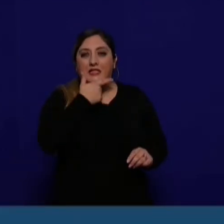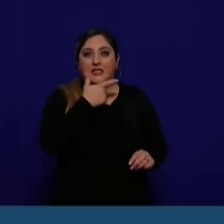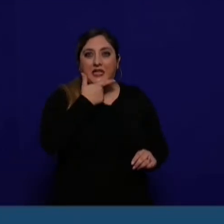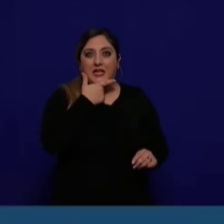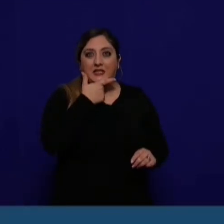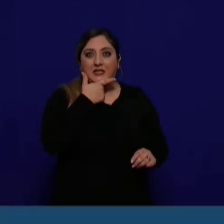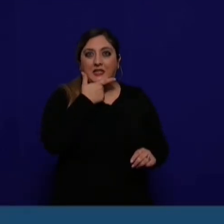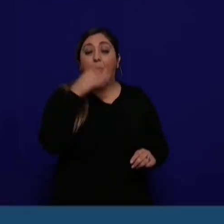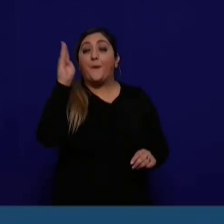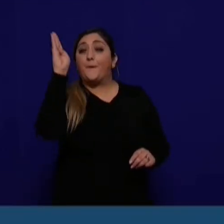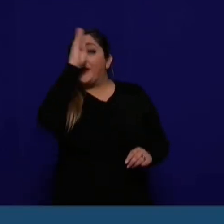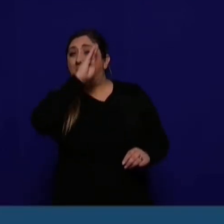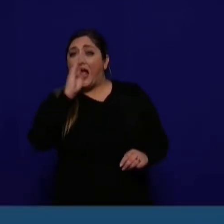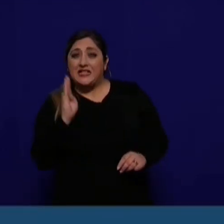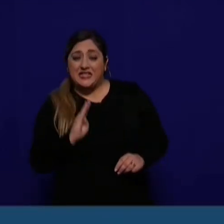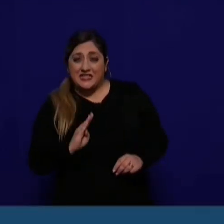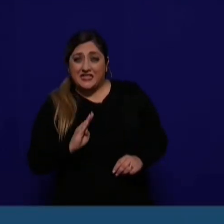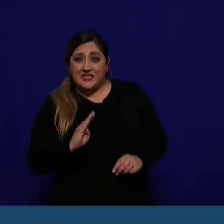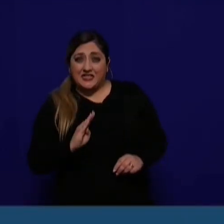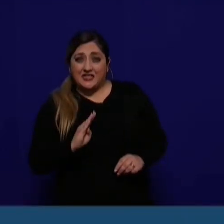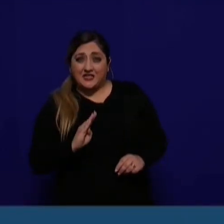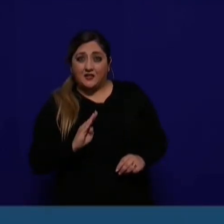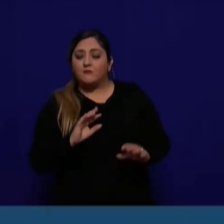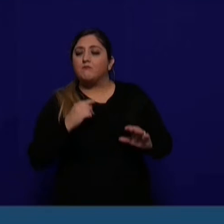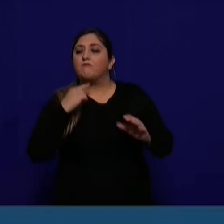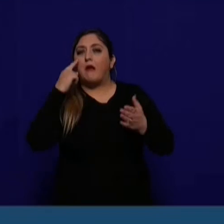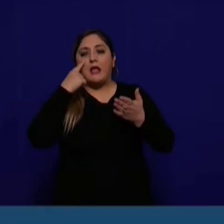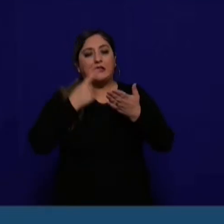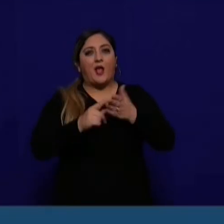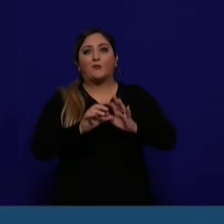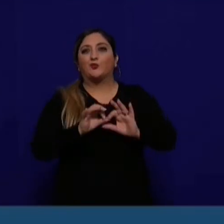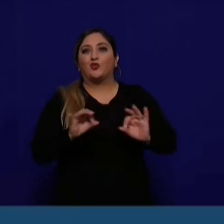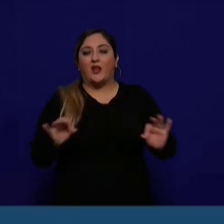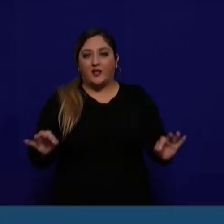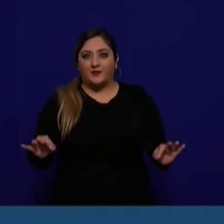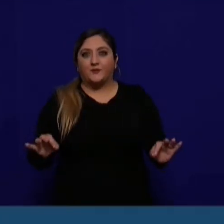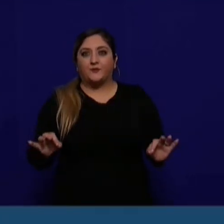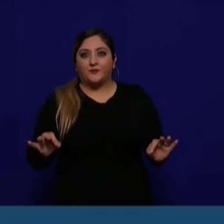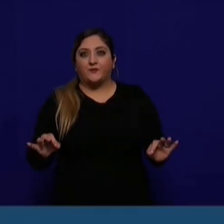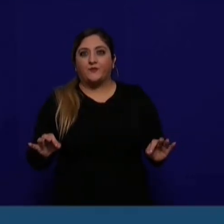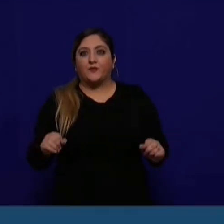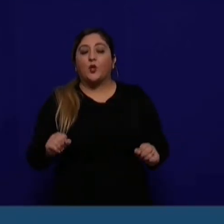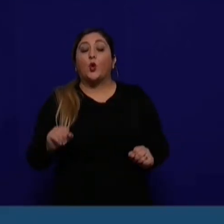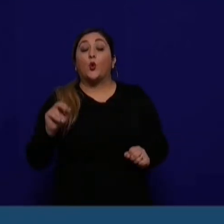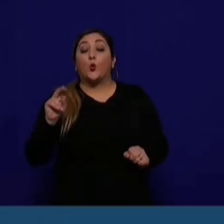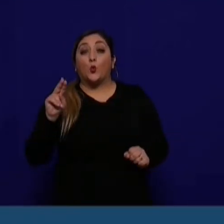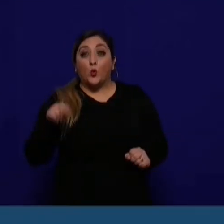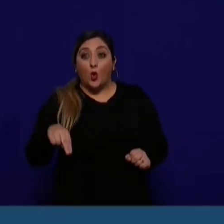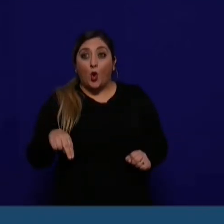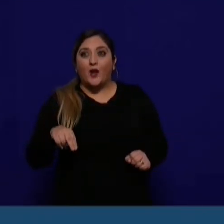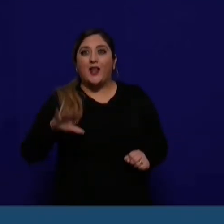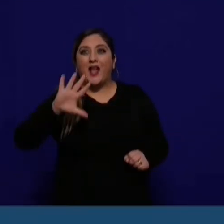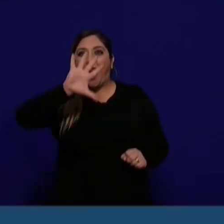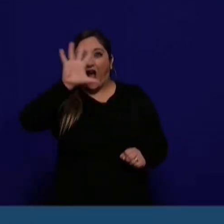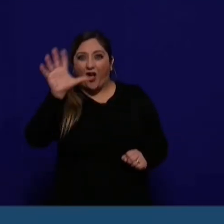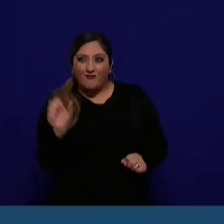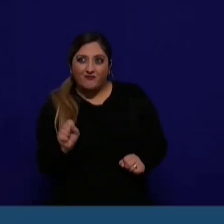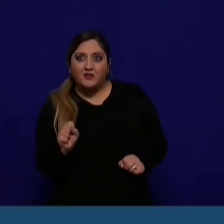kienu sa issa mill-bidu li bdejna namlu genetic testing kienu ta' 4 każijiet tas-South African variant.